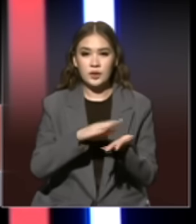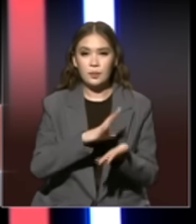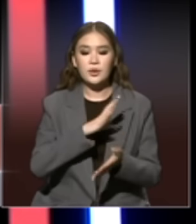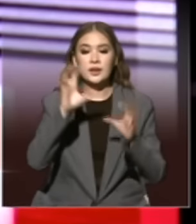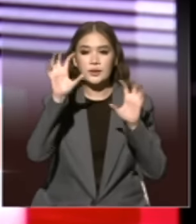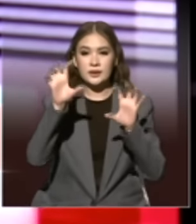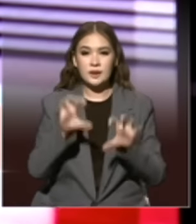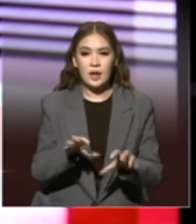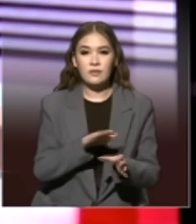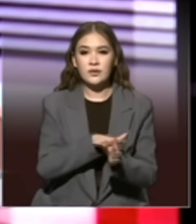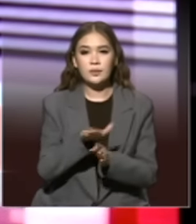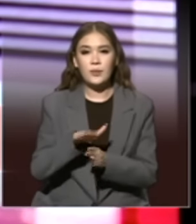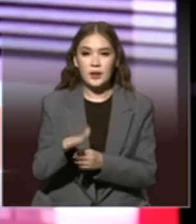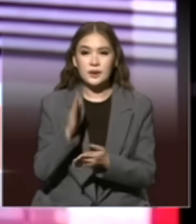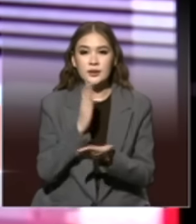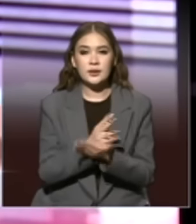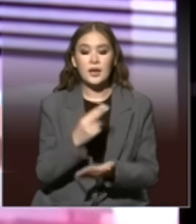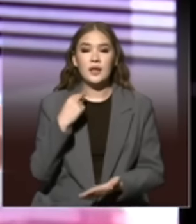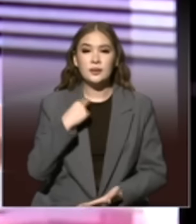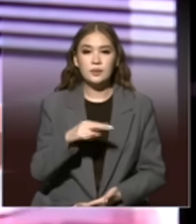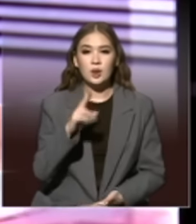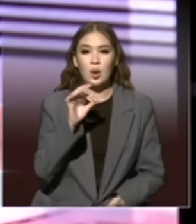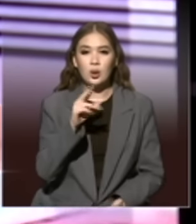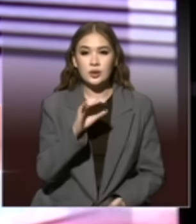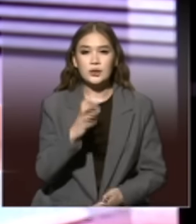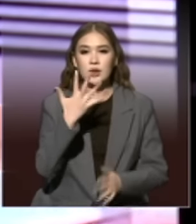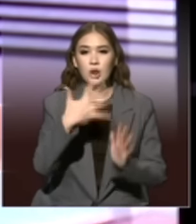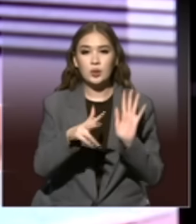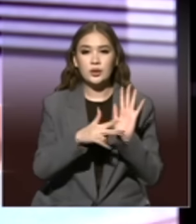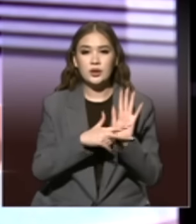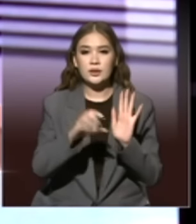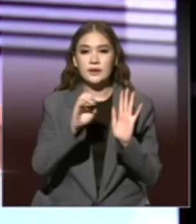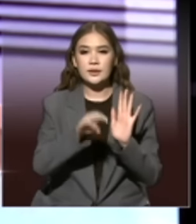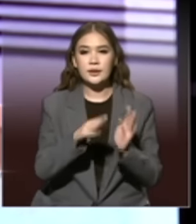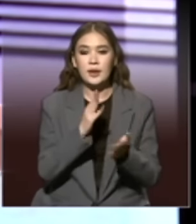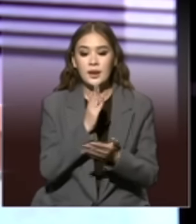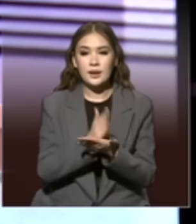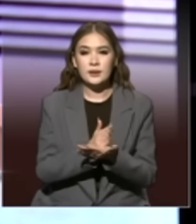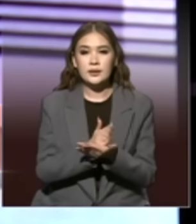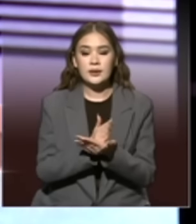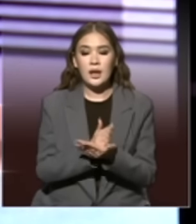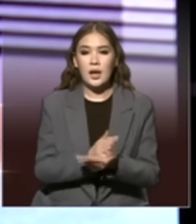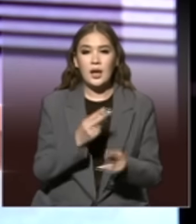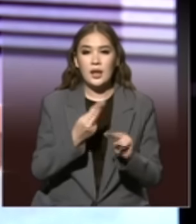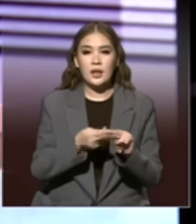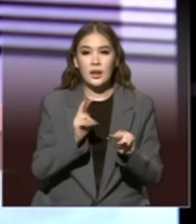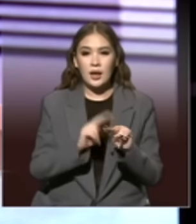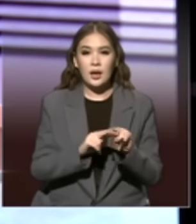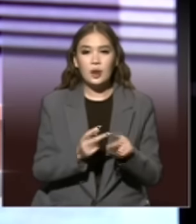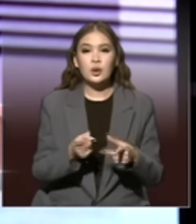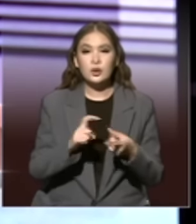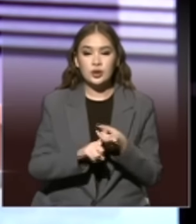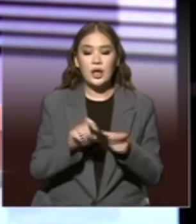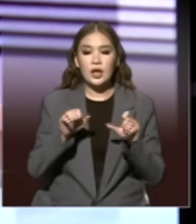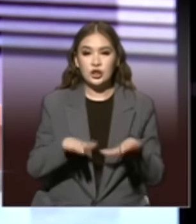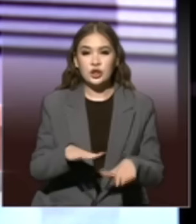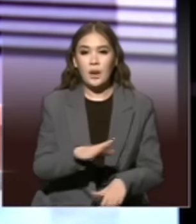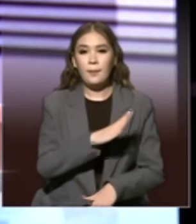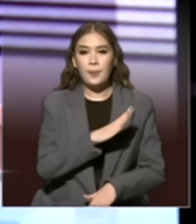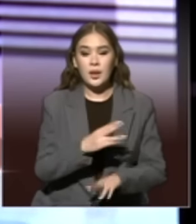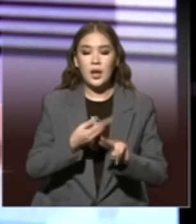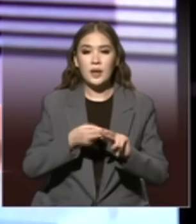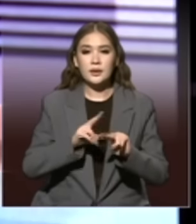бар. Иә. Мынау қылмыстық кодекстің 58-ші бабы бар. Сол жерде осы мәселе шешілген. Бұл жерде былай